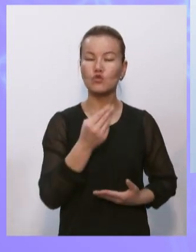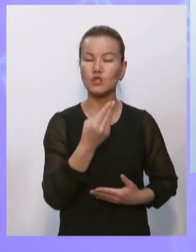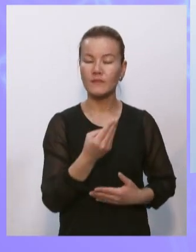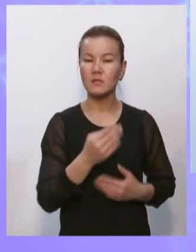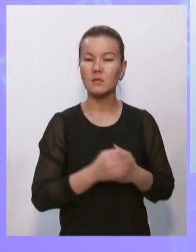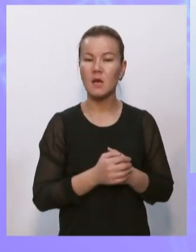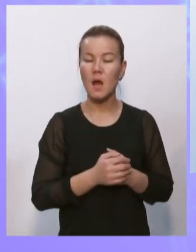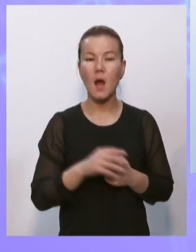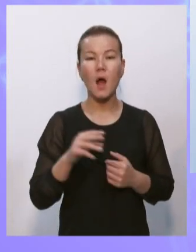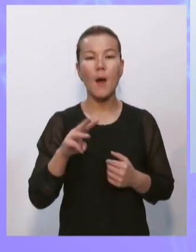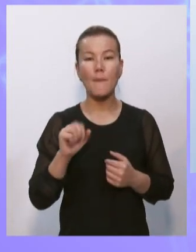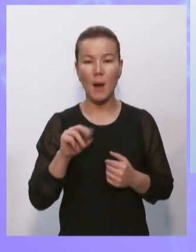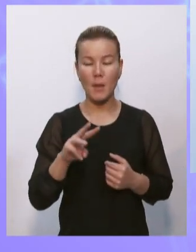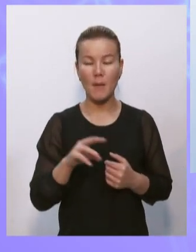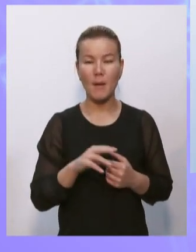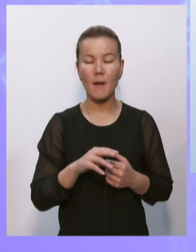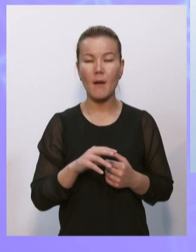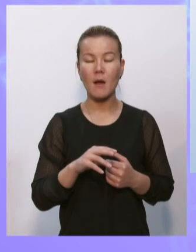существительное маму.